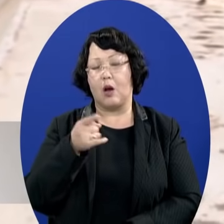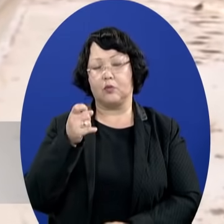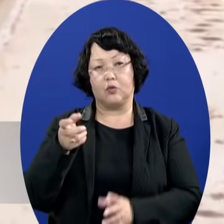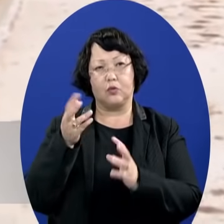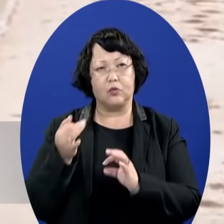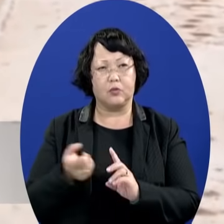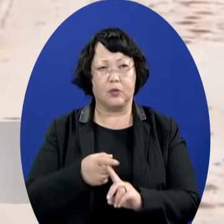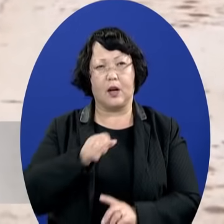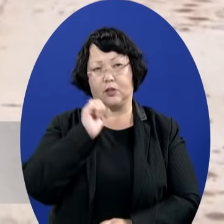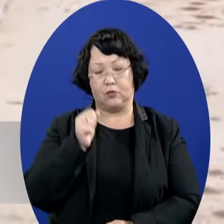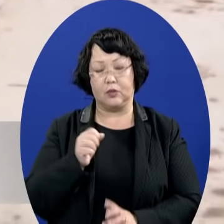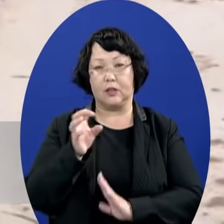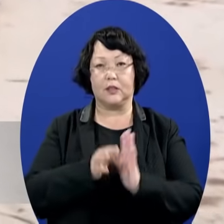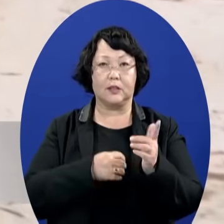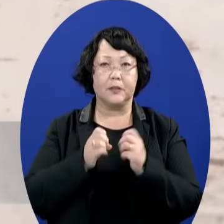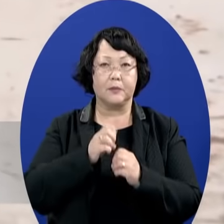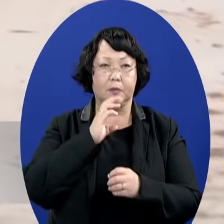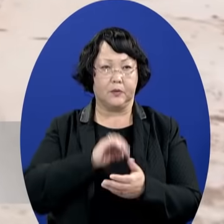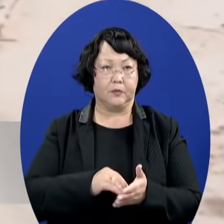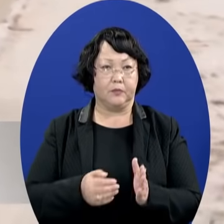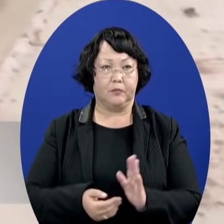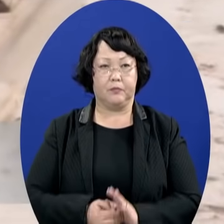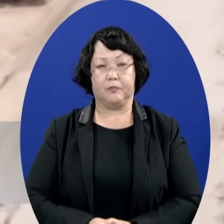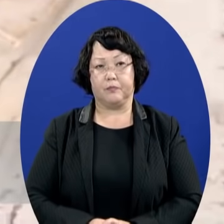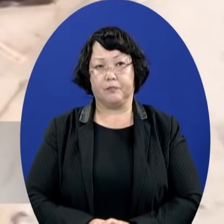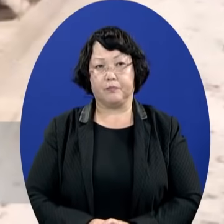асуудлыг хилцгээр товлсон байна. За 76 дугаар